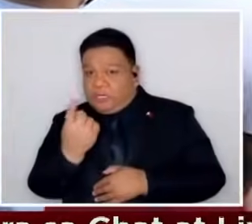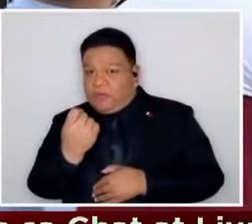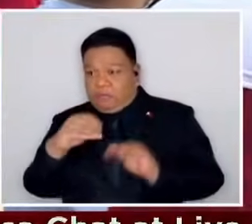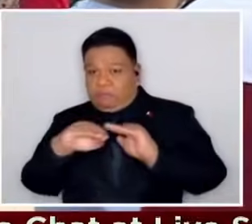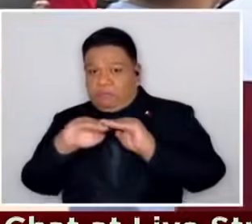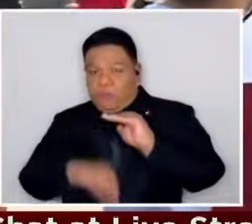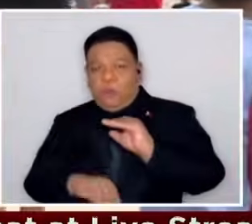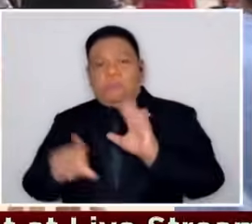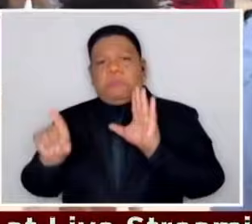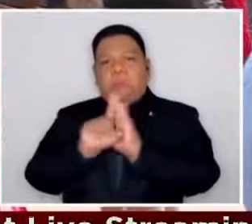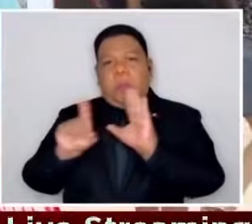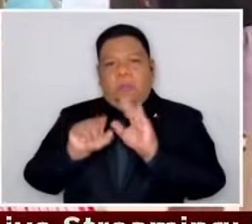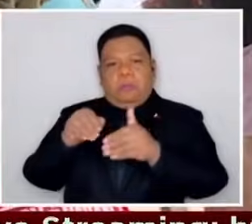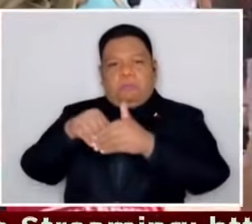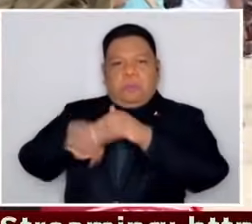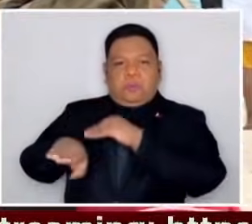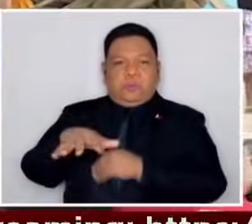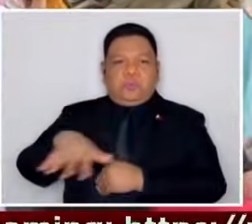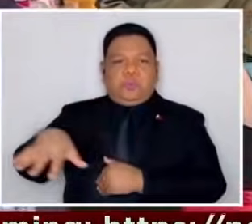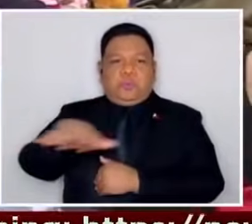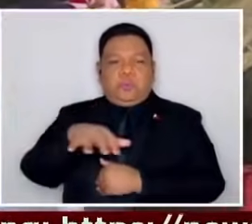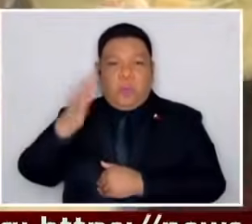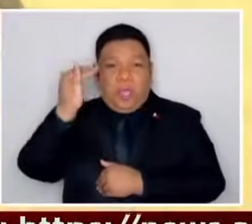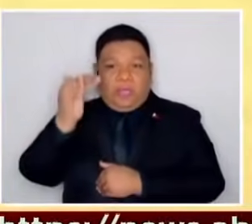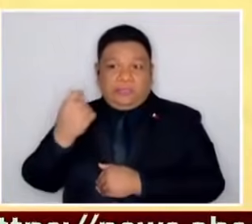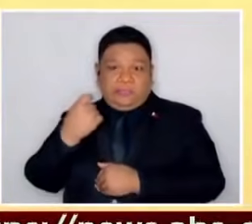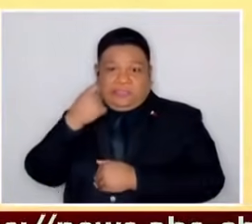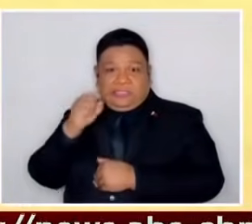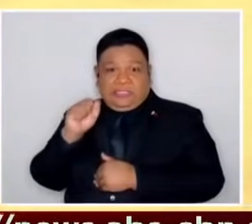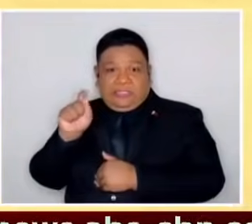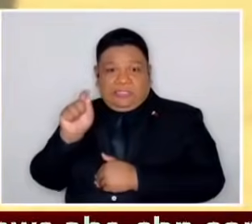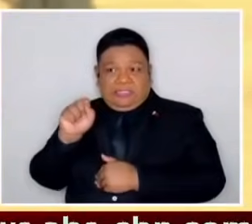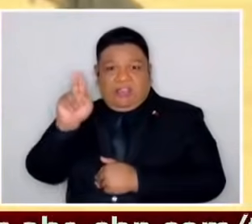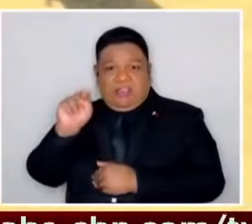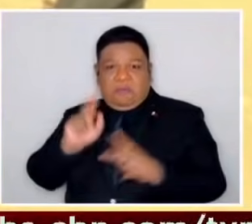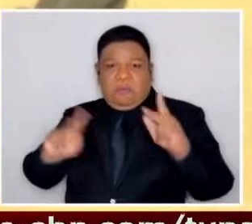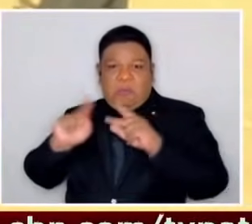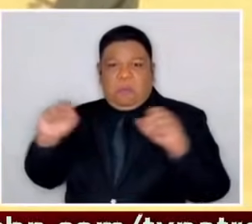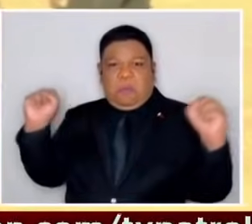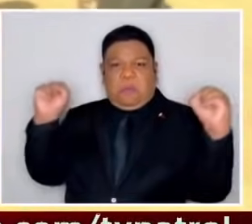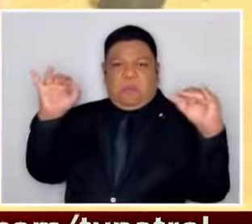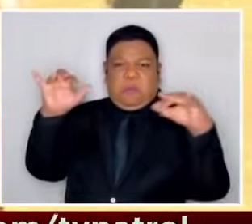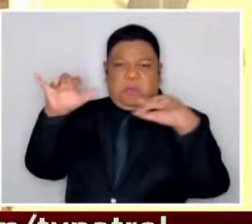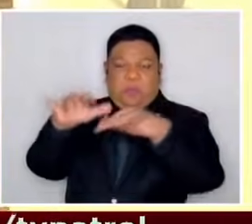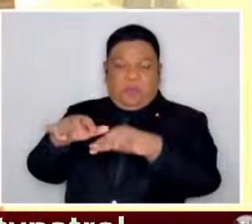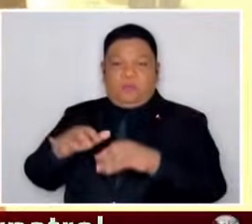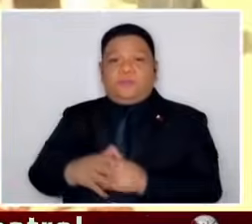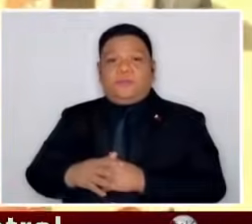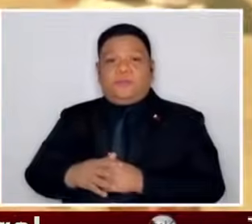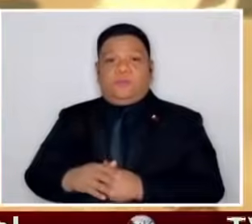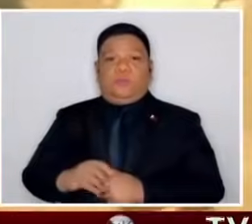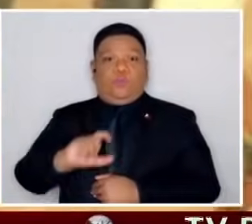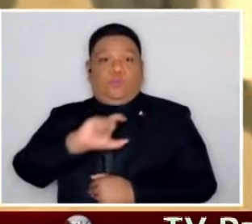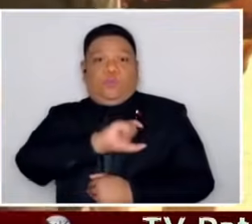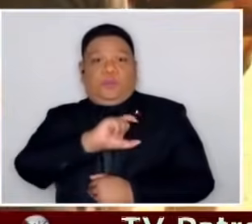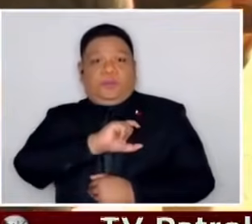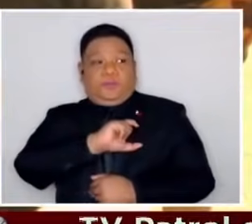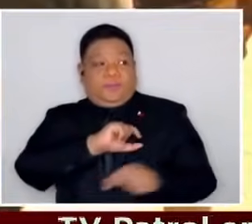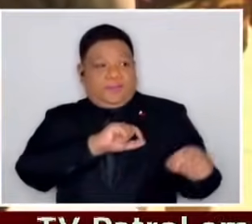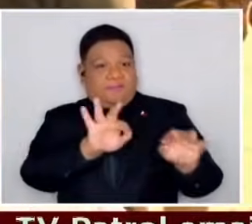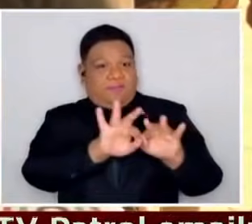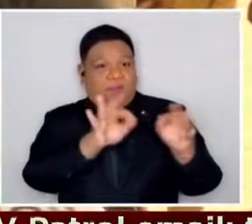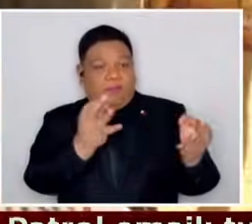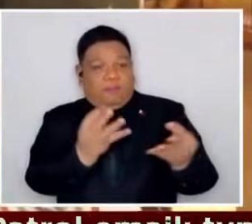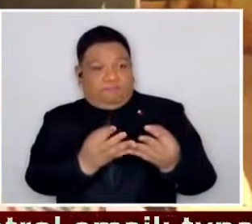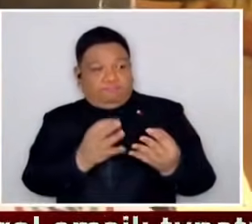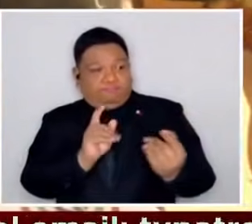ang pagdagsa ng mga tao sa beach nitong weekend. Nilapitan ng mga pulis ang pamilyang ito na nakapasok na sa beach para itanong ang